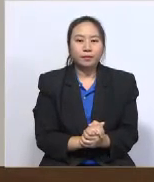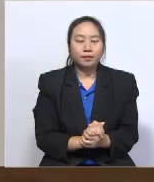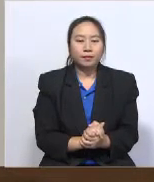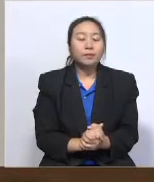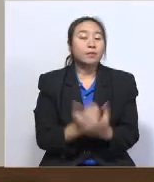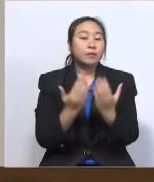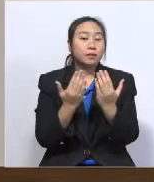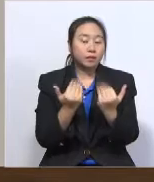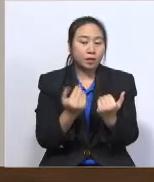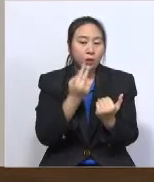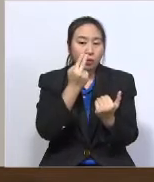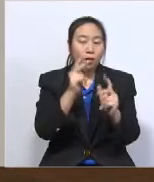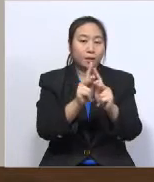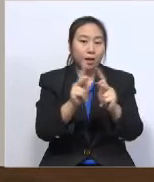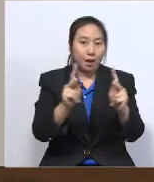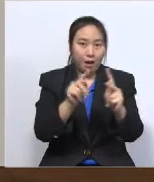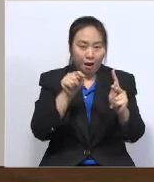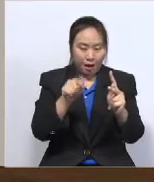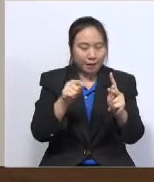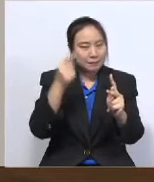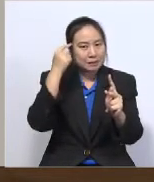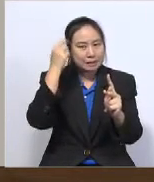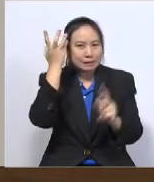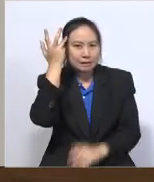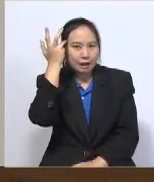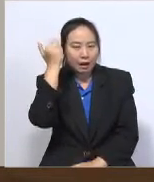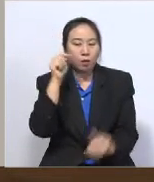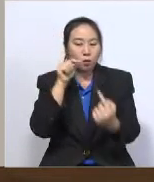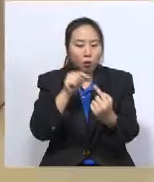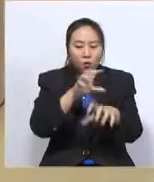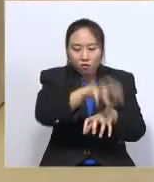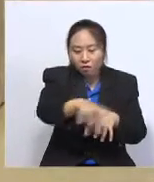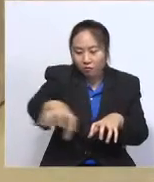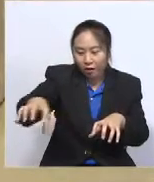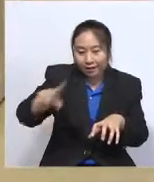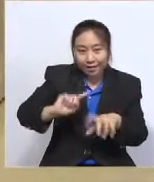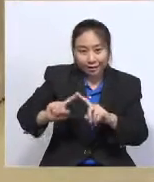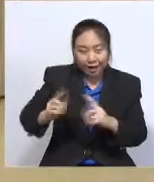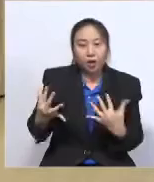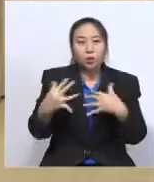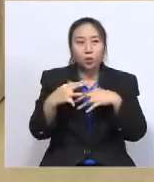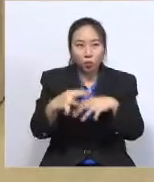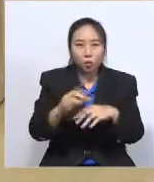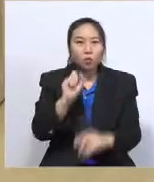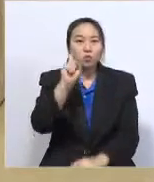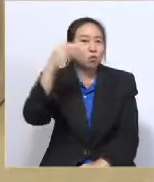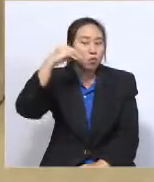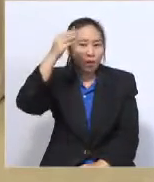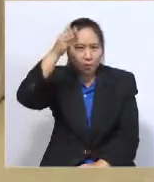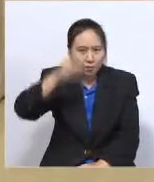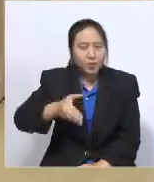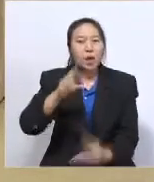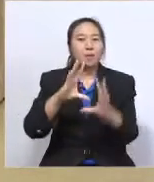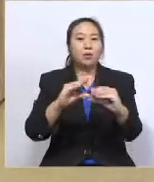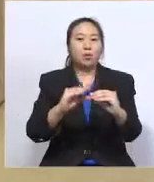สำหรับการติดตามผลคณะกรรมการก็จะพิจารณาเรื่องกลไกการมีส่วนร่วมของทุกภาคส่วนนะคะประชุมทุกวันศุกร์ค่ะเพื่อที่จะติดตาม